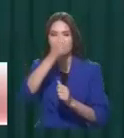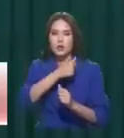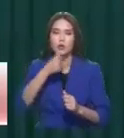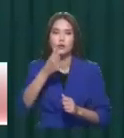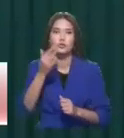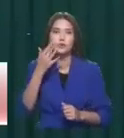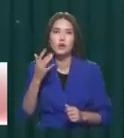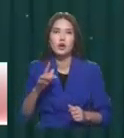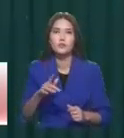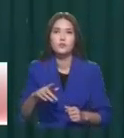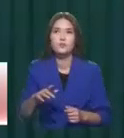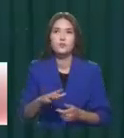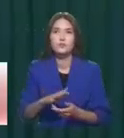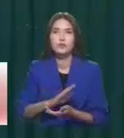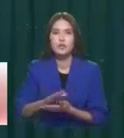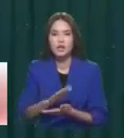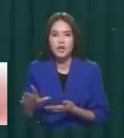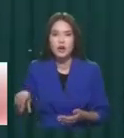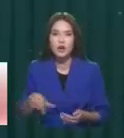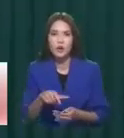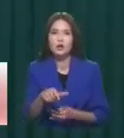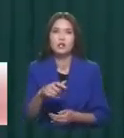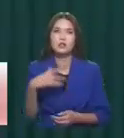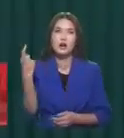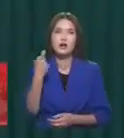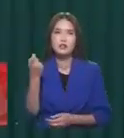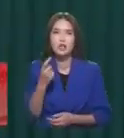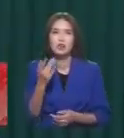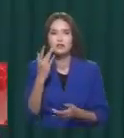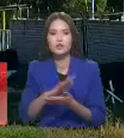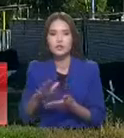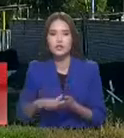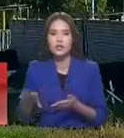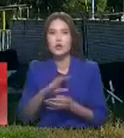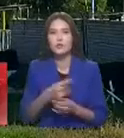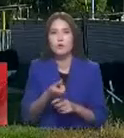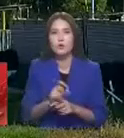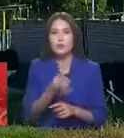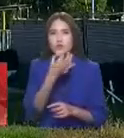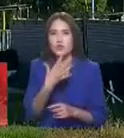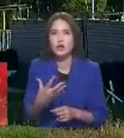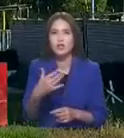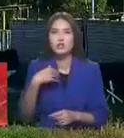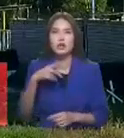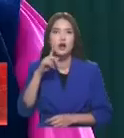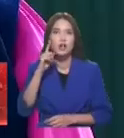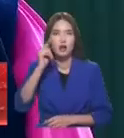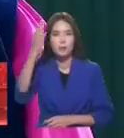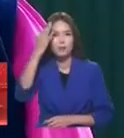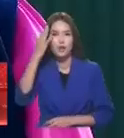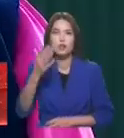дороги, есть сельские хозяйства. Все прекрасно, нам все нравится. Аким у нас народный,